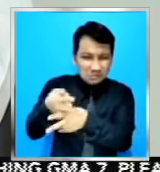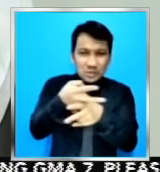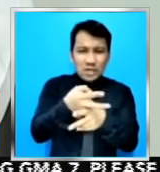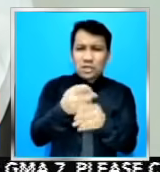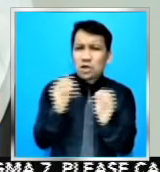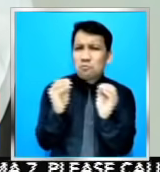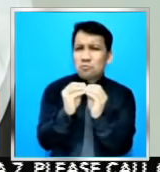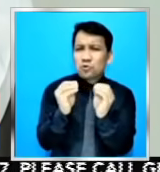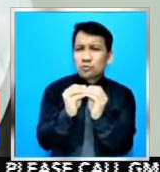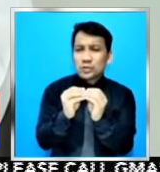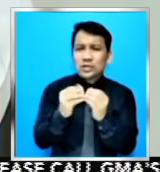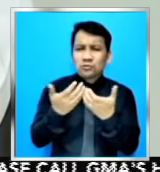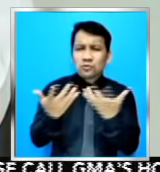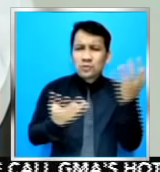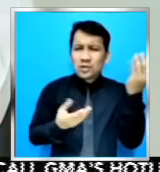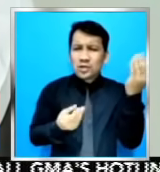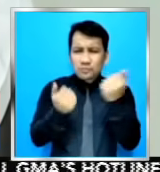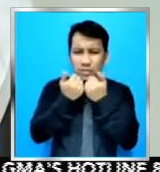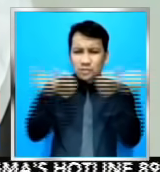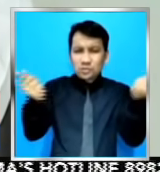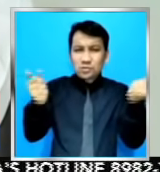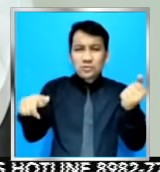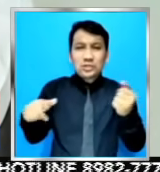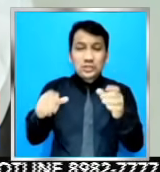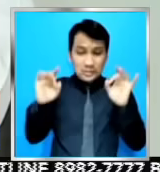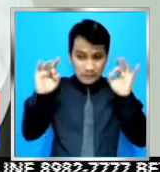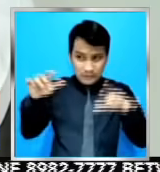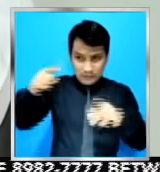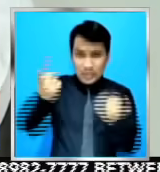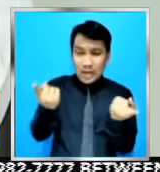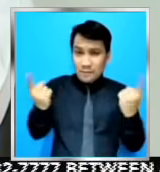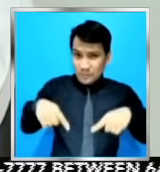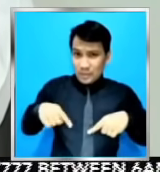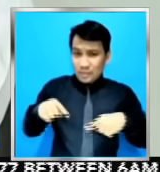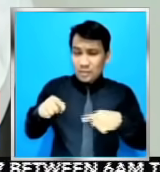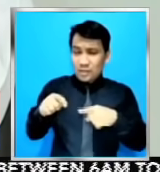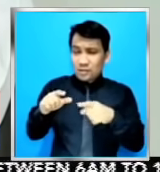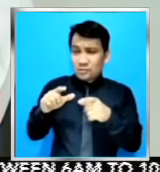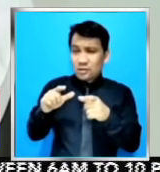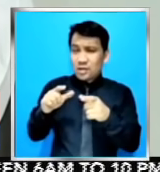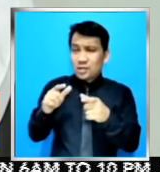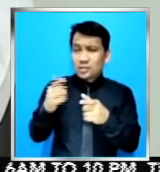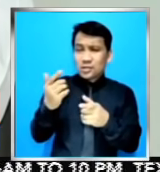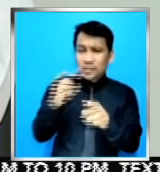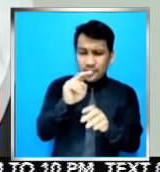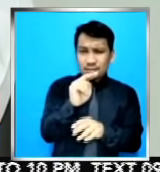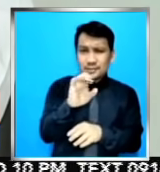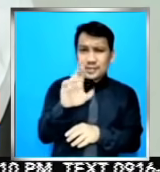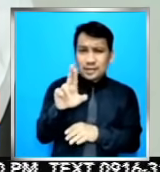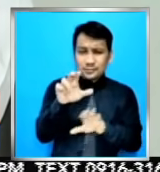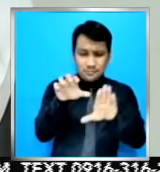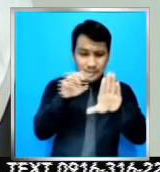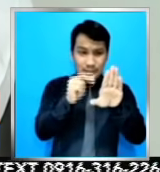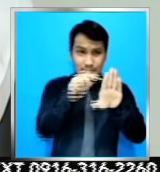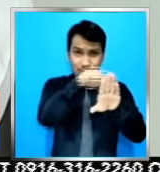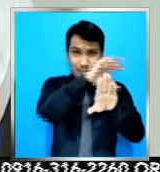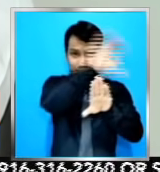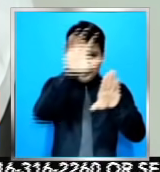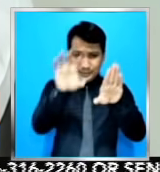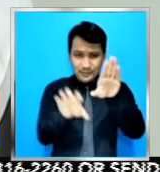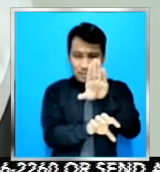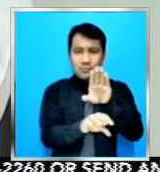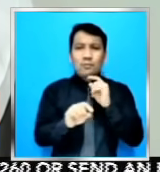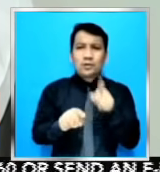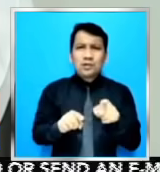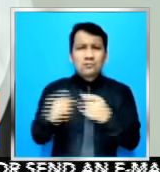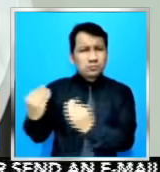pag-anunsyo niya ng update sa risk classification ng NCR Plus bubble. Itong March 15 kinumpirma ni Roque na tinamaan siya ng COVID-19.